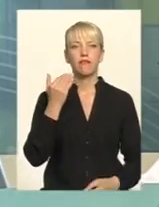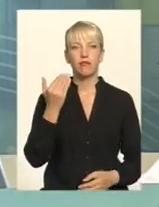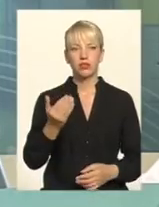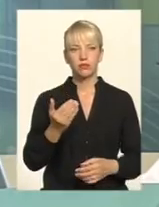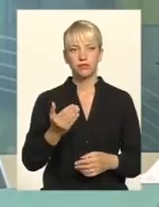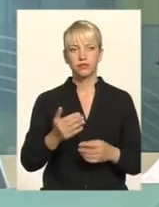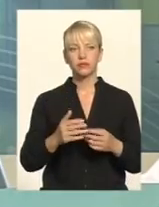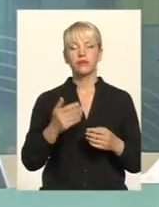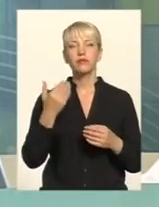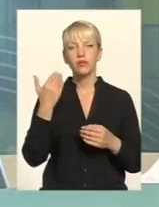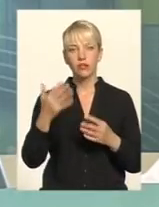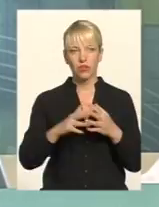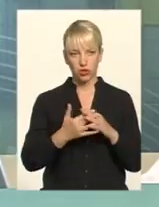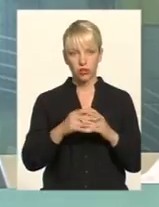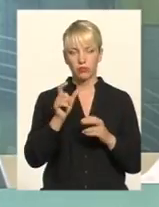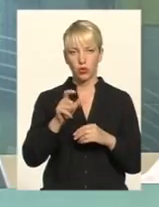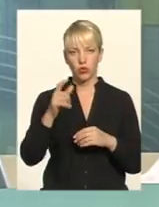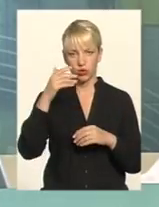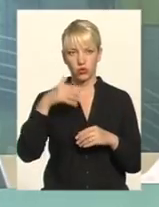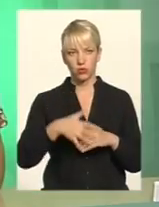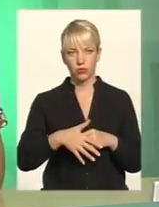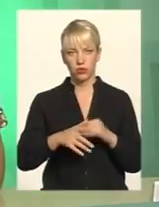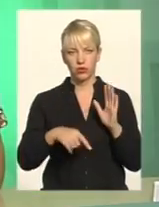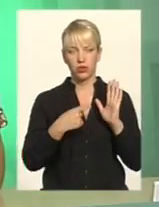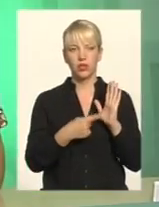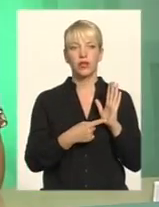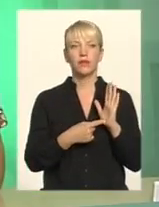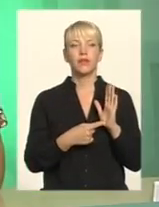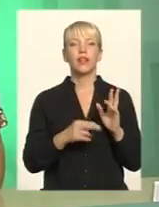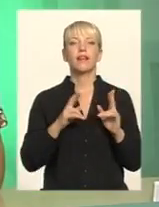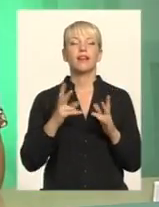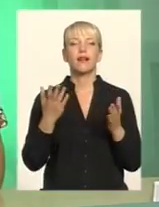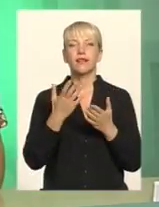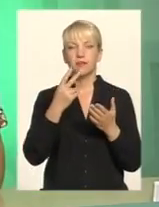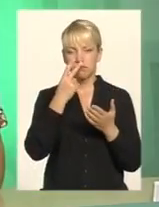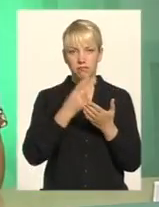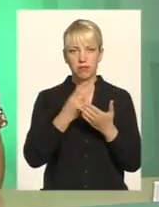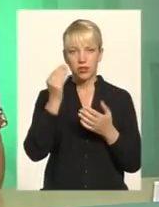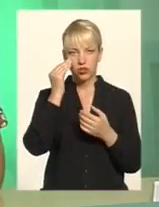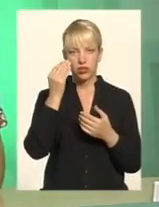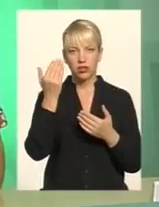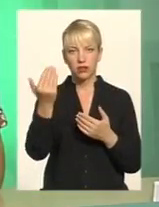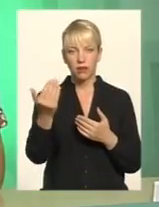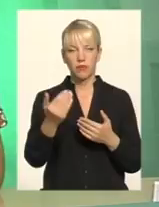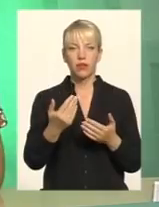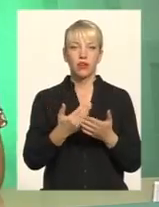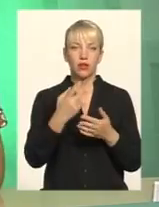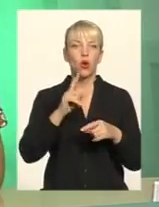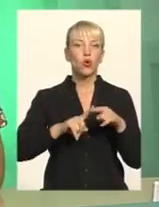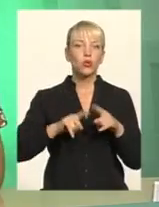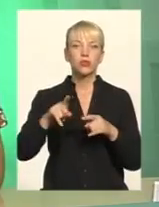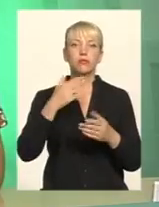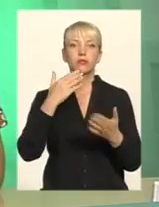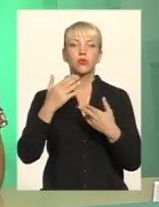родом, люди розуміють? Ну, в моєму особистому селі... Яке бачення там? Від родичів спілкуєтесь?